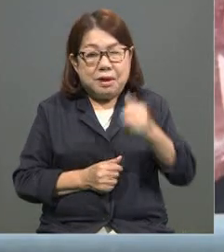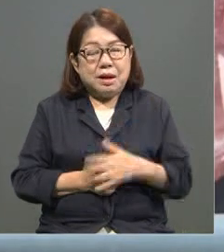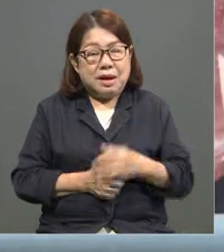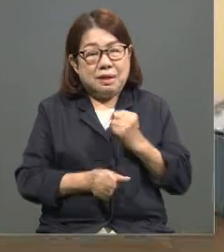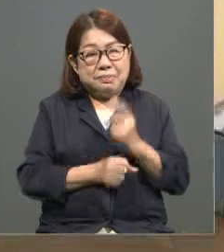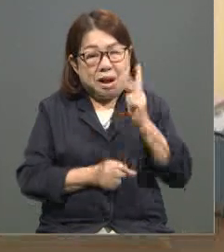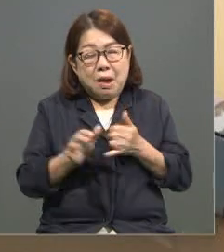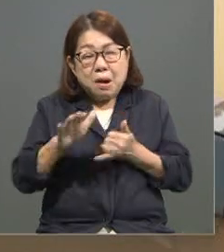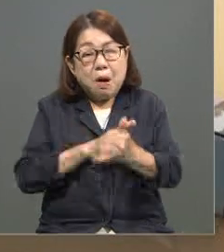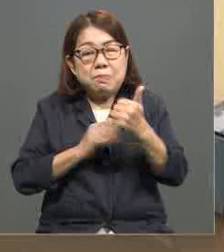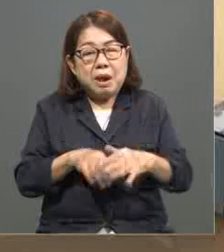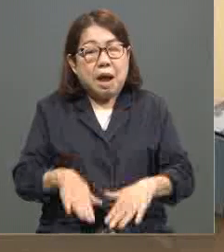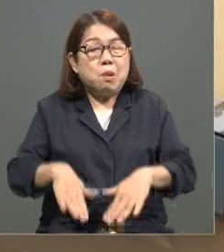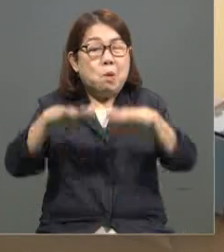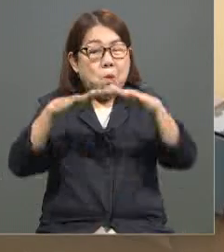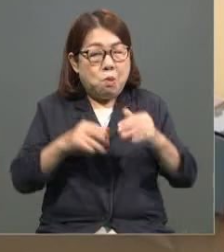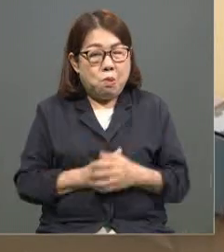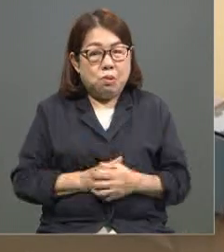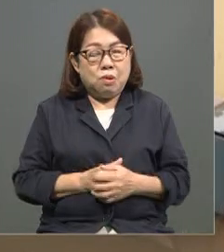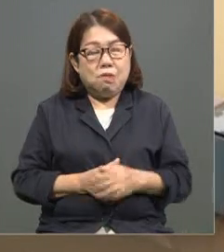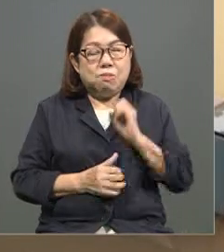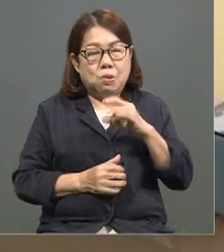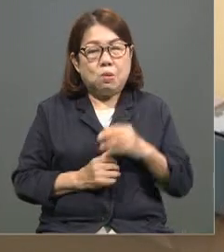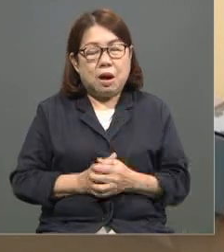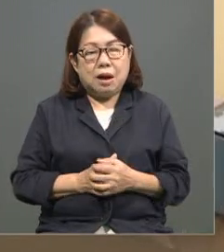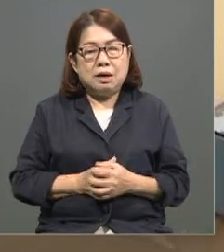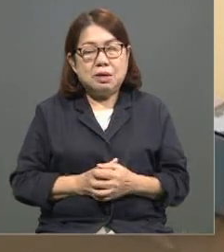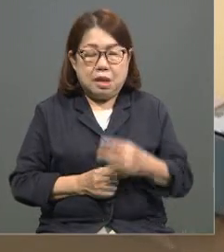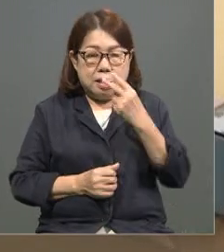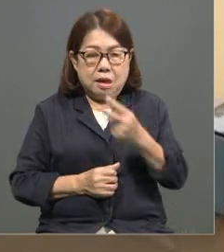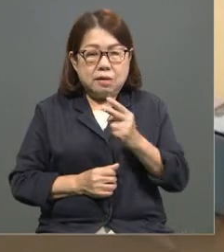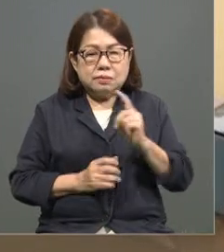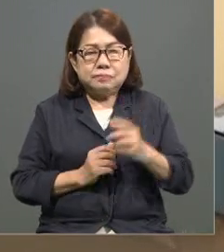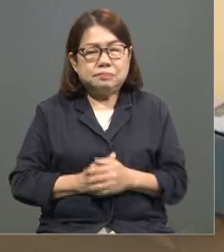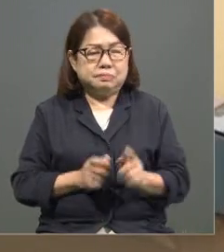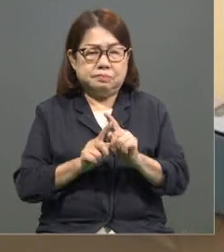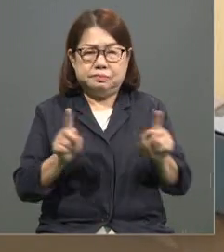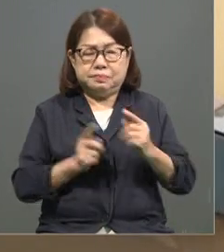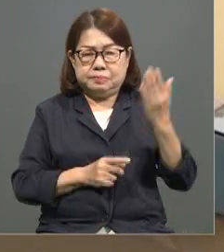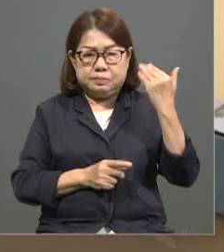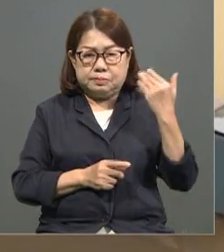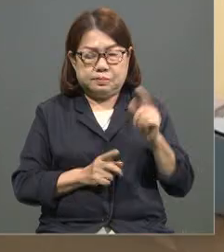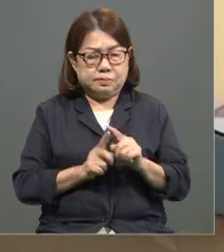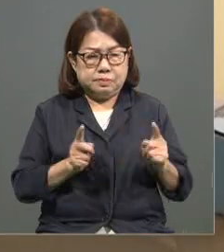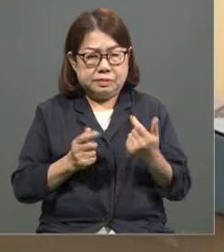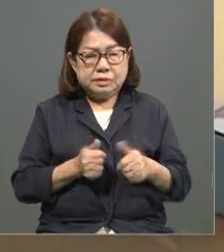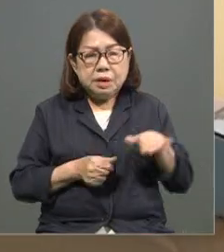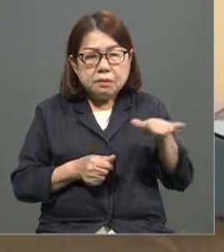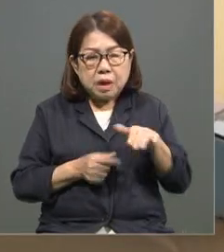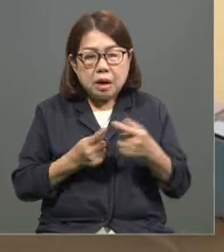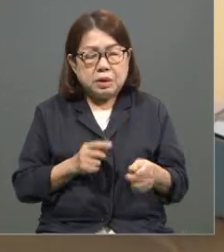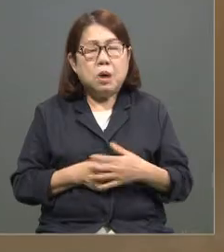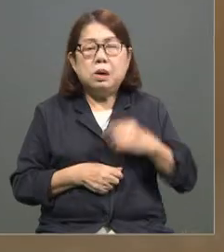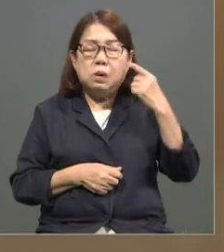ข่าวก็เข้าไปไม่ได้เพราะน้ำมันสูงนะคะแล้วก็บอกว่าคือดูแล้วเนี่ยมันไม่ค่อยเหมือนเมื่อก่อนสักเท่าไหร่นะแต่ทีนี้เราอยู่กับ